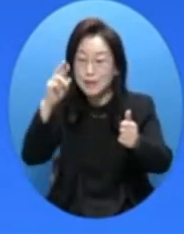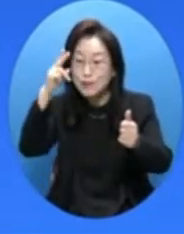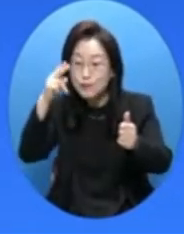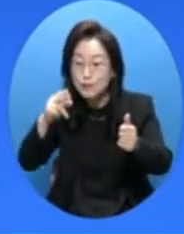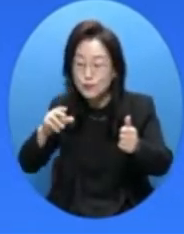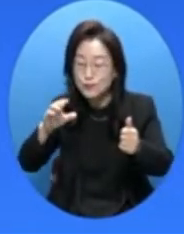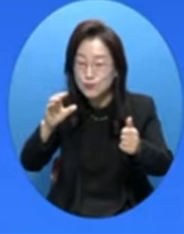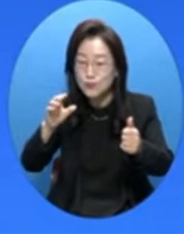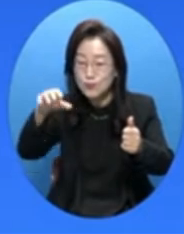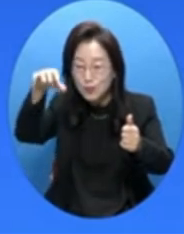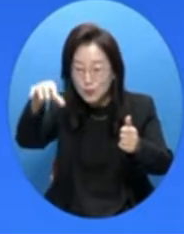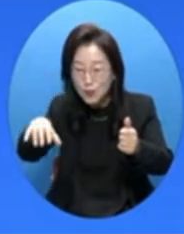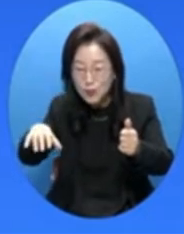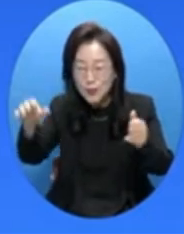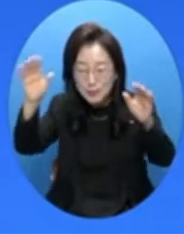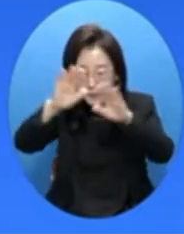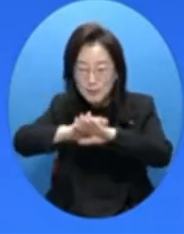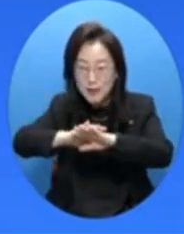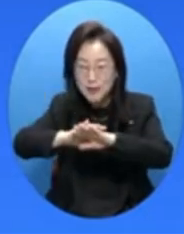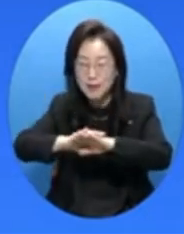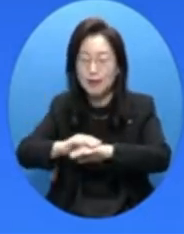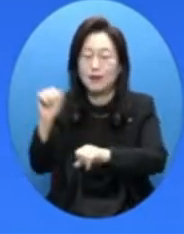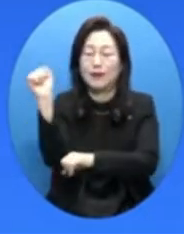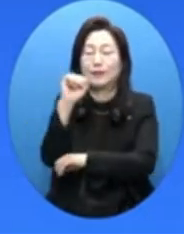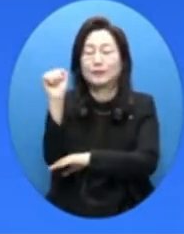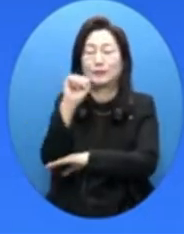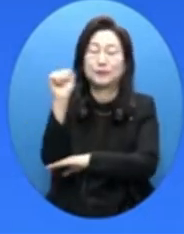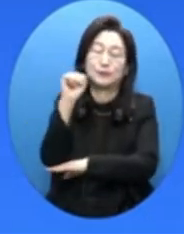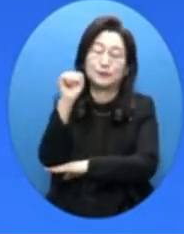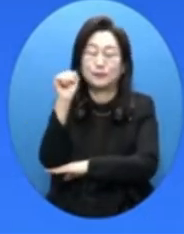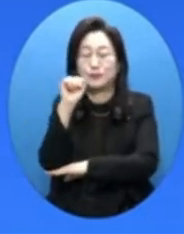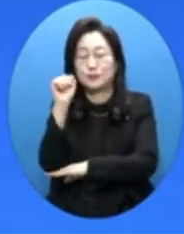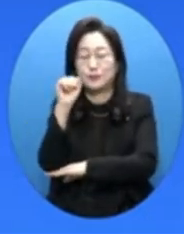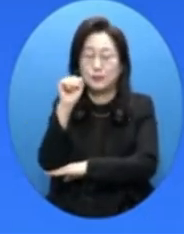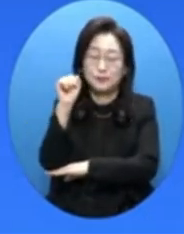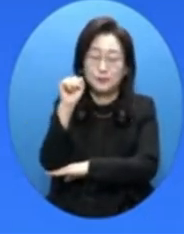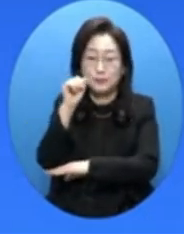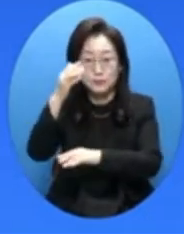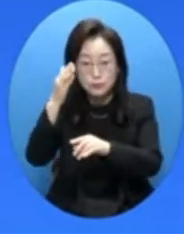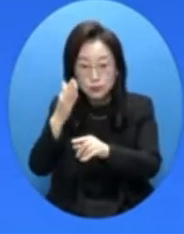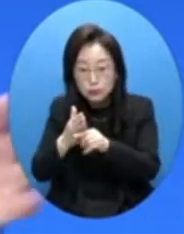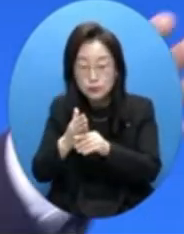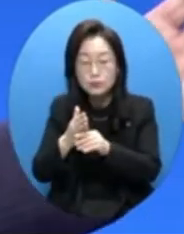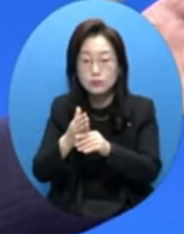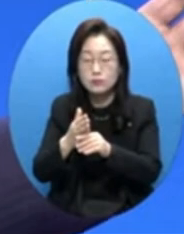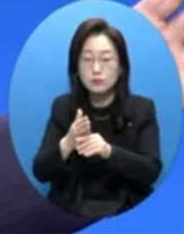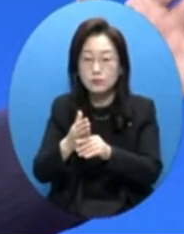밤에 차를 타고 운전해 가는데